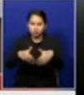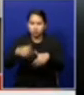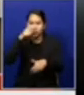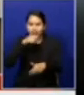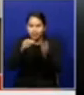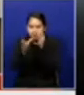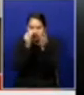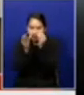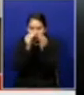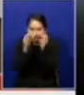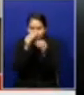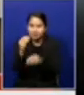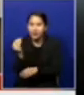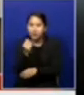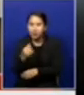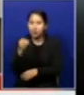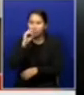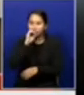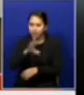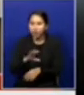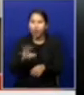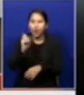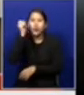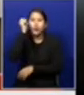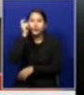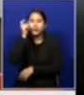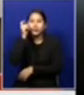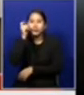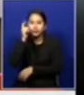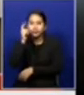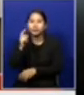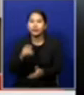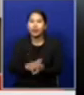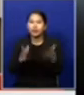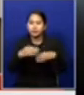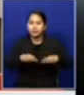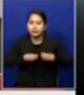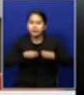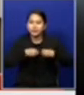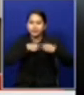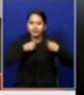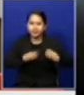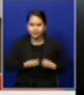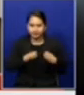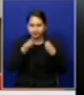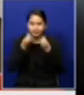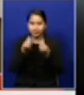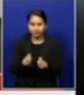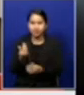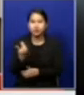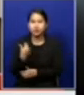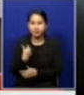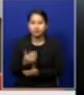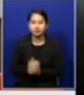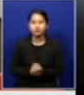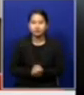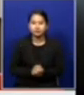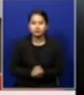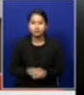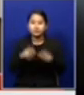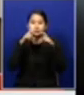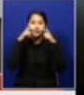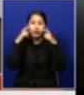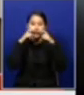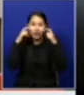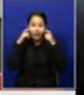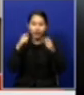ไวบอกปุ๊บเข้าใจปั๊บแถมเสียสละท่านประธานเห็นไหมครับหน้ากากอนามัยกับ